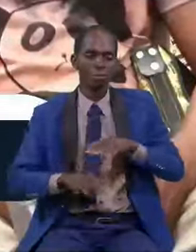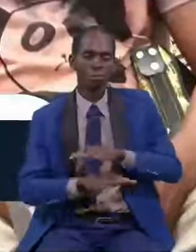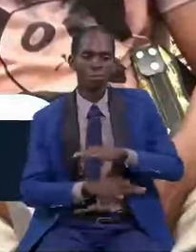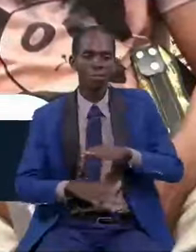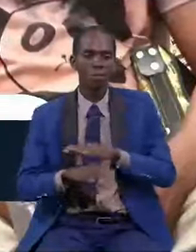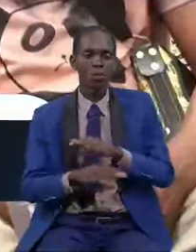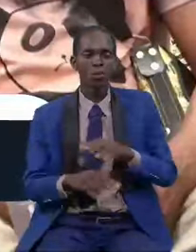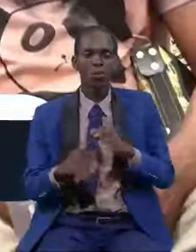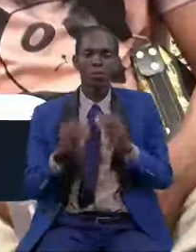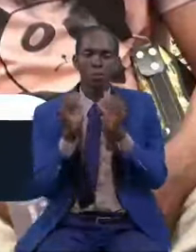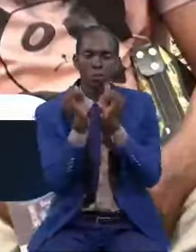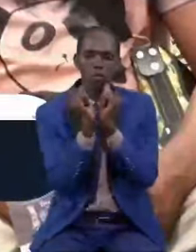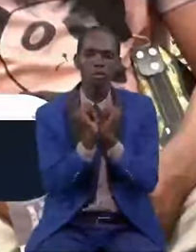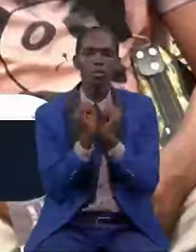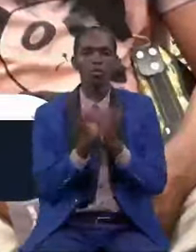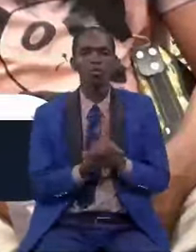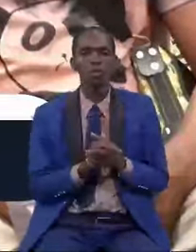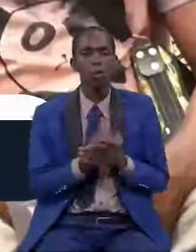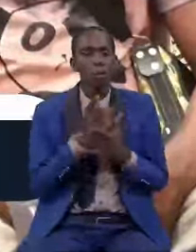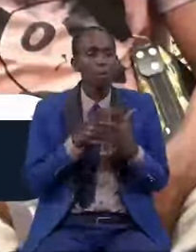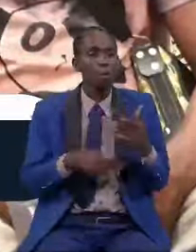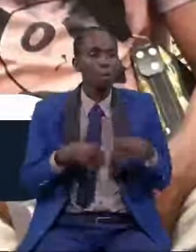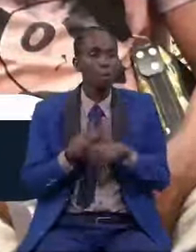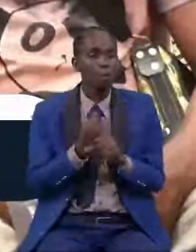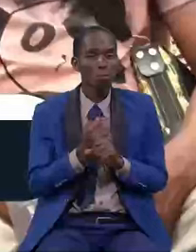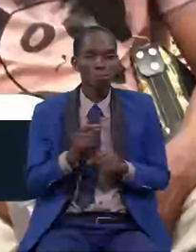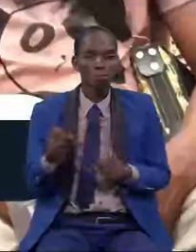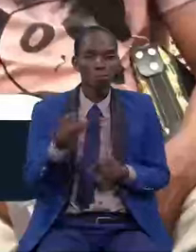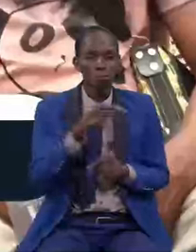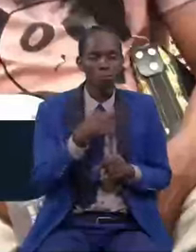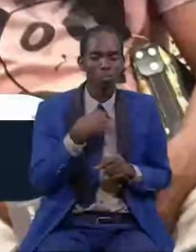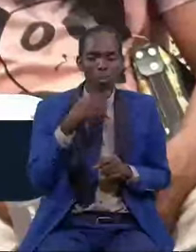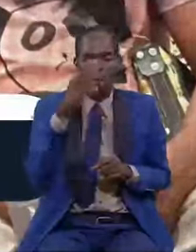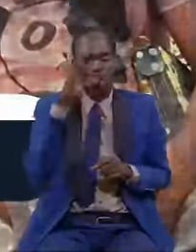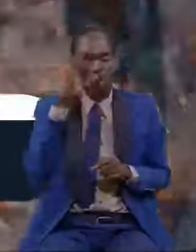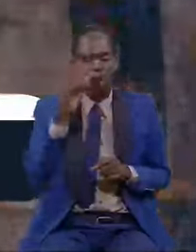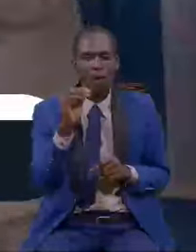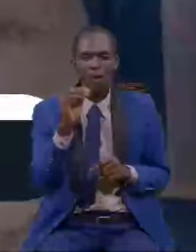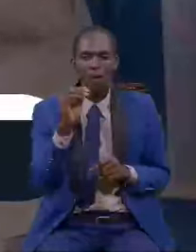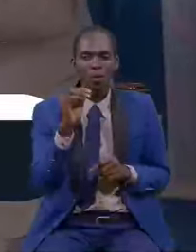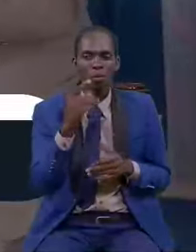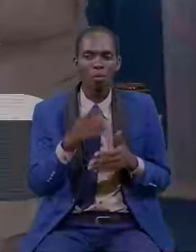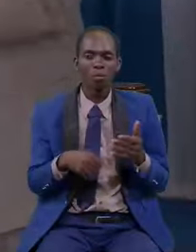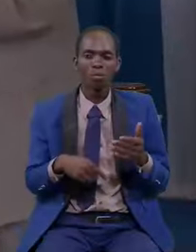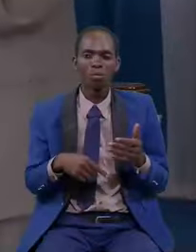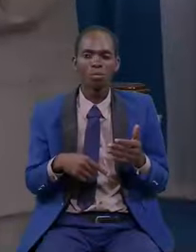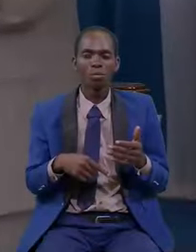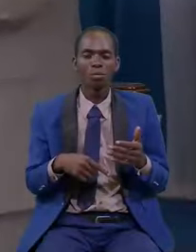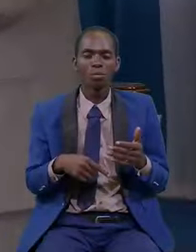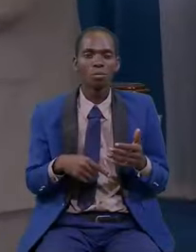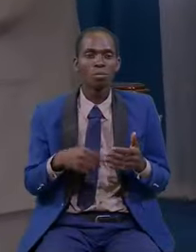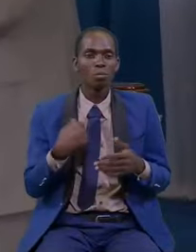la servitude. Ce qui fait de nous hommes soumis à